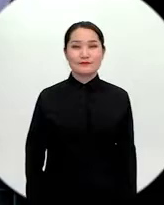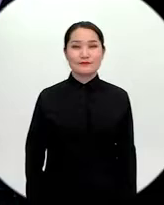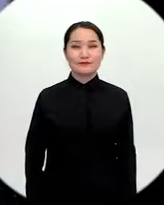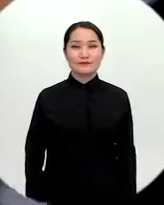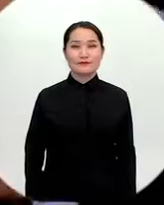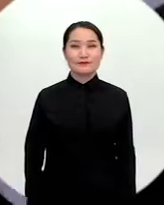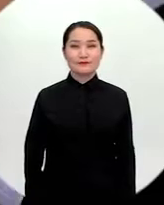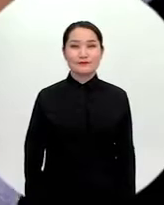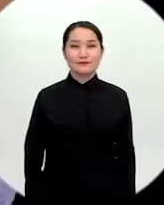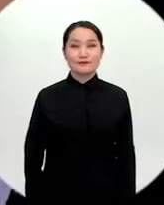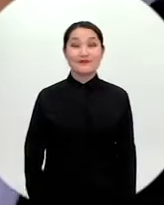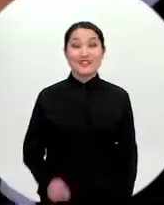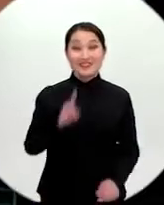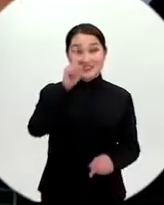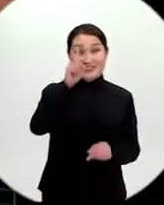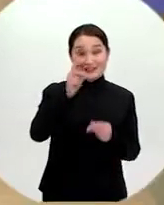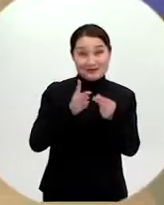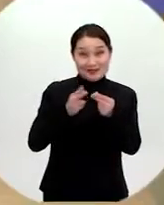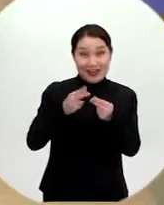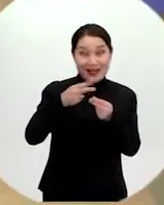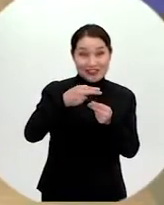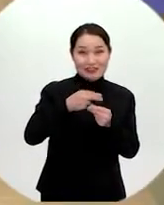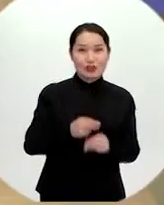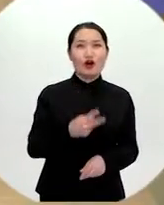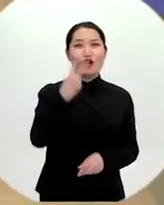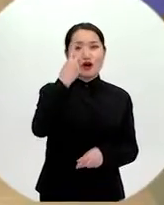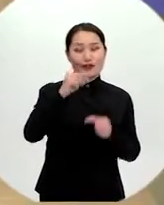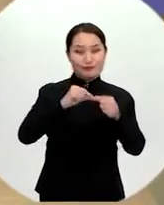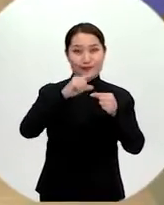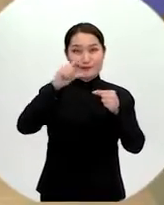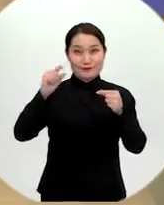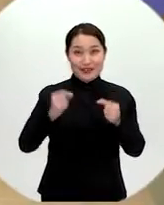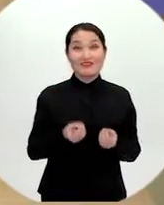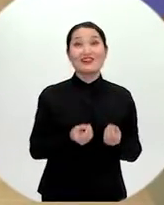За ингээд нэг хайчлалтаар хийний 2 маань гараад ирлээ.